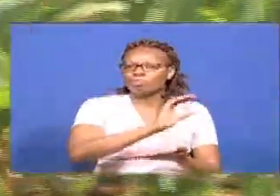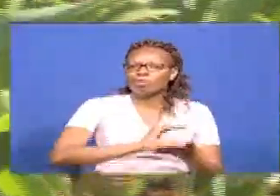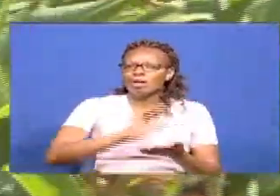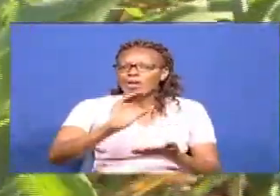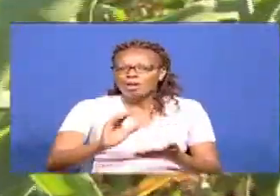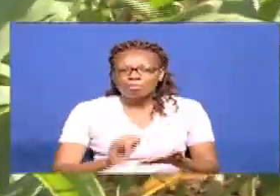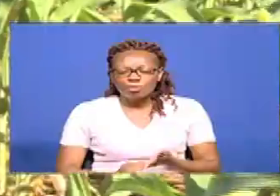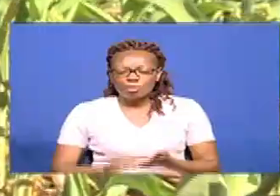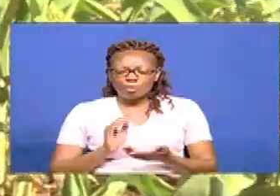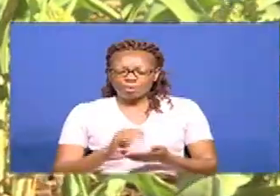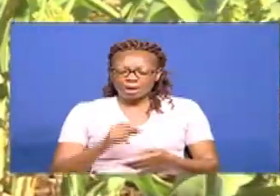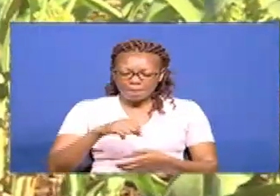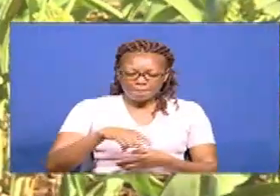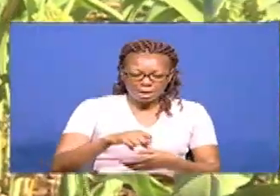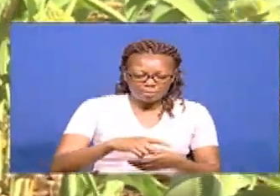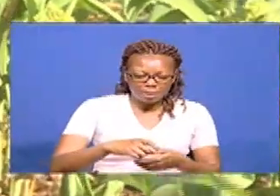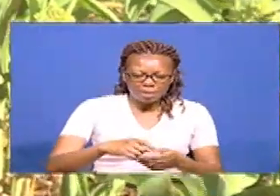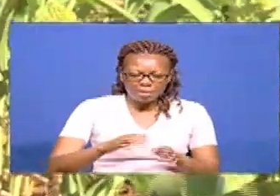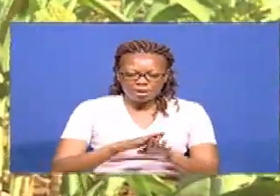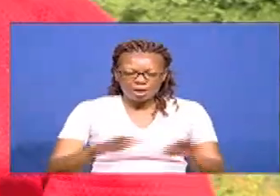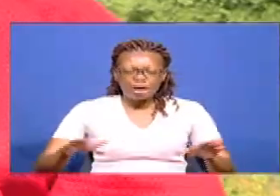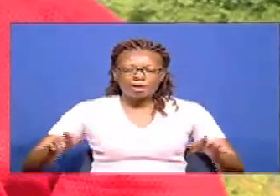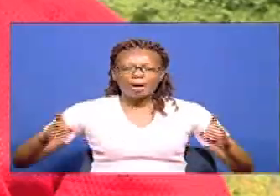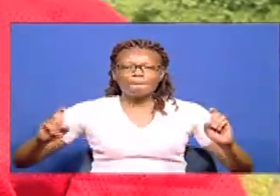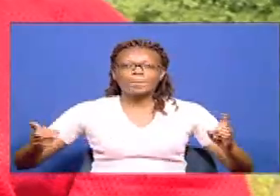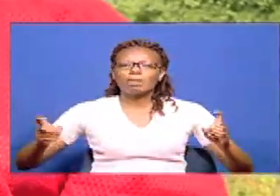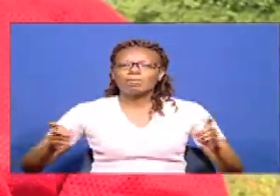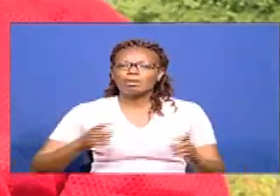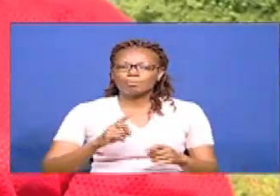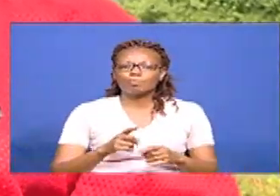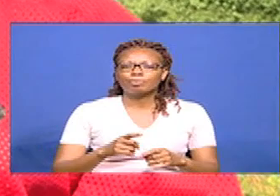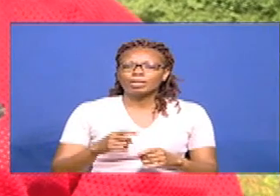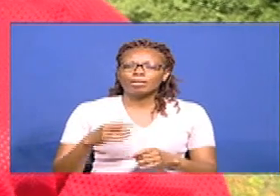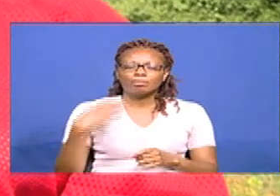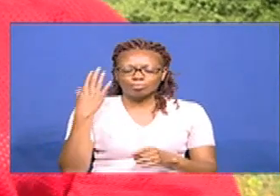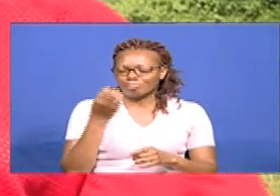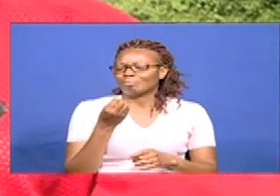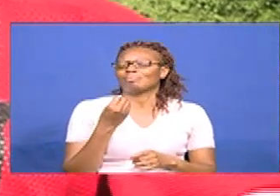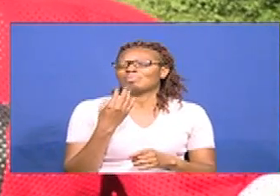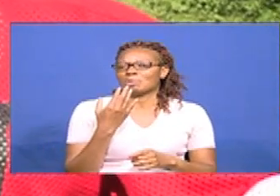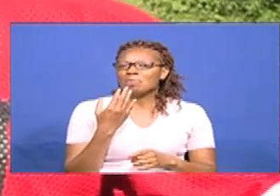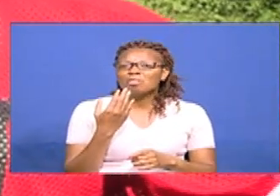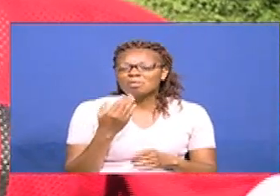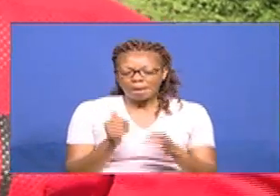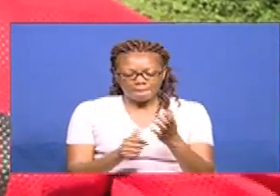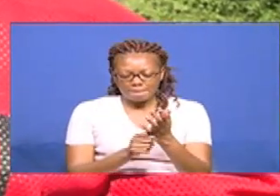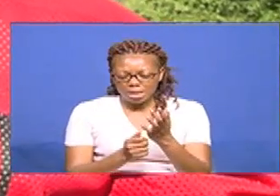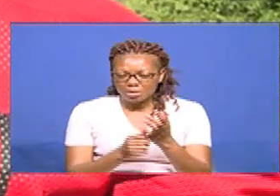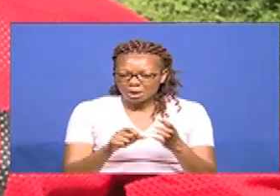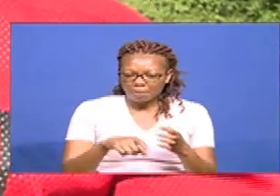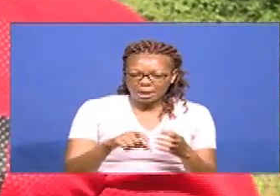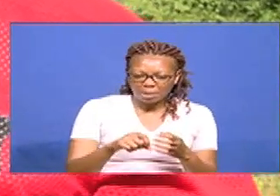kupanua ukuzi wake wa dengu. Mbea uzuri wa dengu iko na kila kitu. Na ukipanda kama ni mahindi